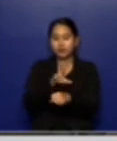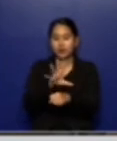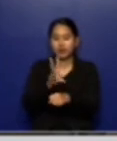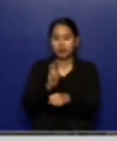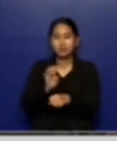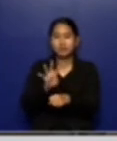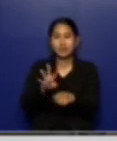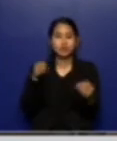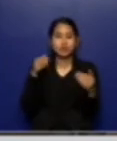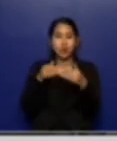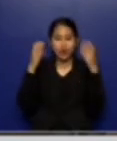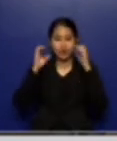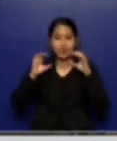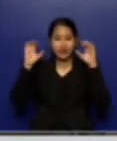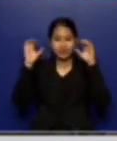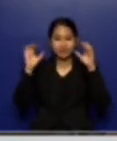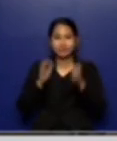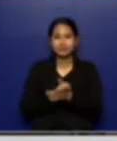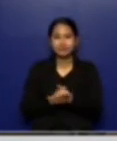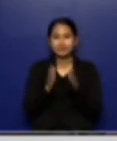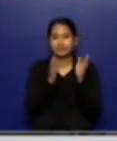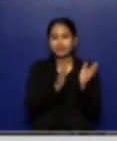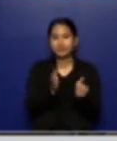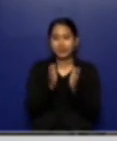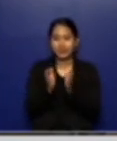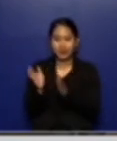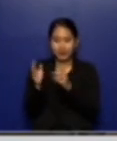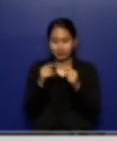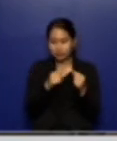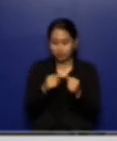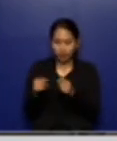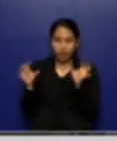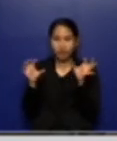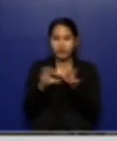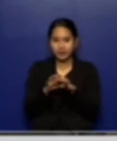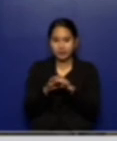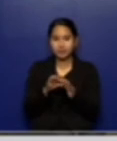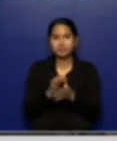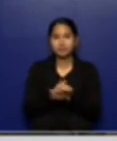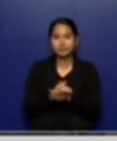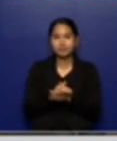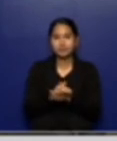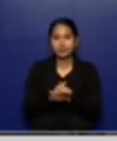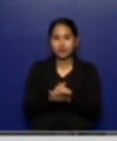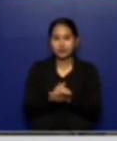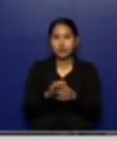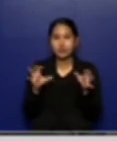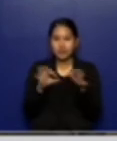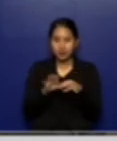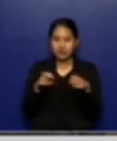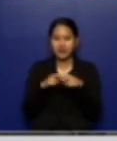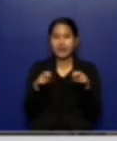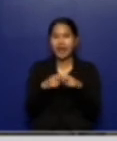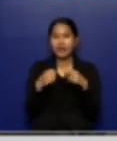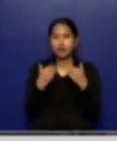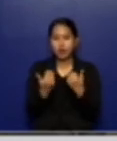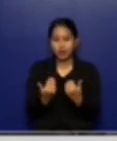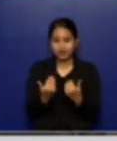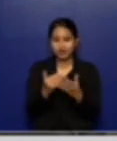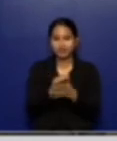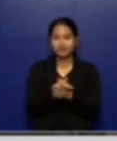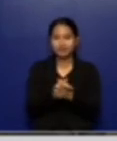2564ต่อรัฐบาลที่ดำเนินการให้สอดคล้องกับสภาวะปัจจุบันแล้ว